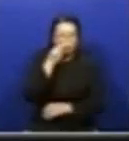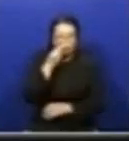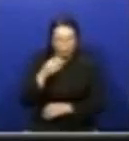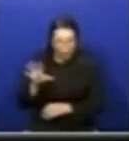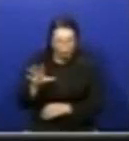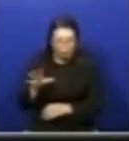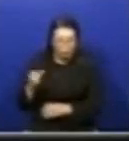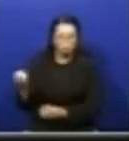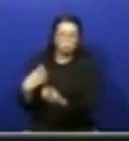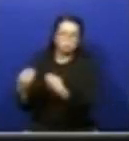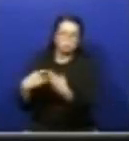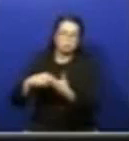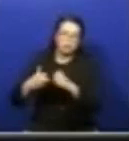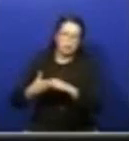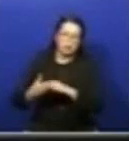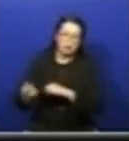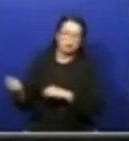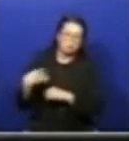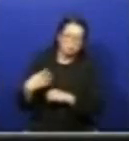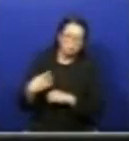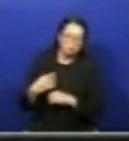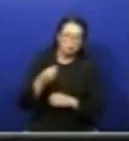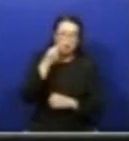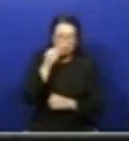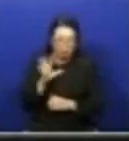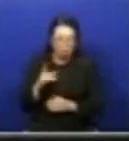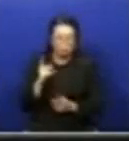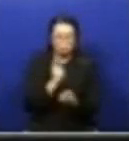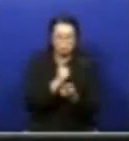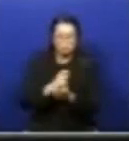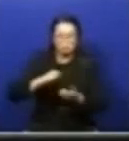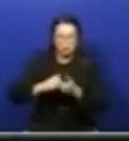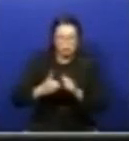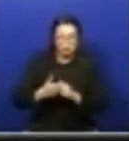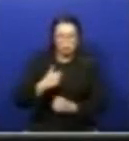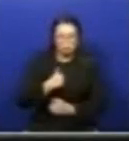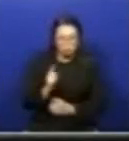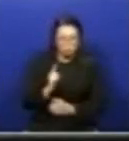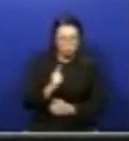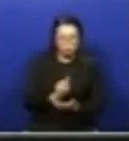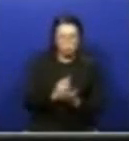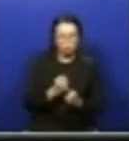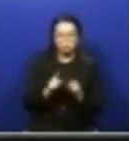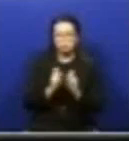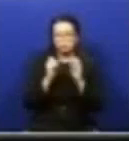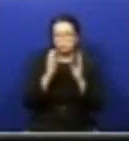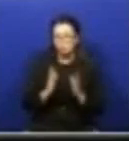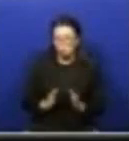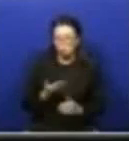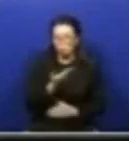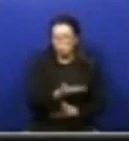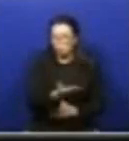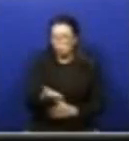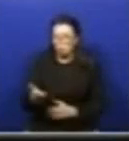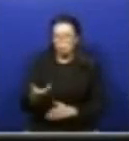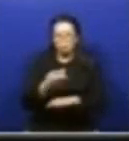ได้ปัญหามาอีกเหมือนตะกี้ท่านบอกไม่ตัดแต่วันเนี้ยผมนี่มาจากครูนะครับในห้องนี้ก็มีหลายคนแม้กระทั่ง